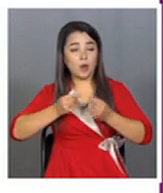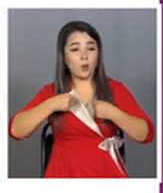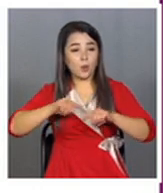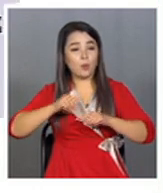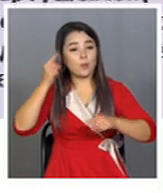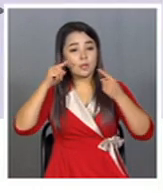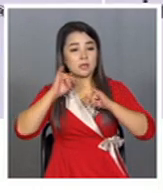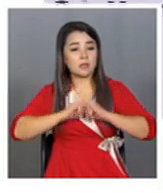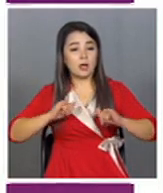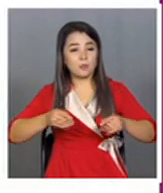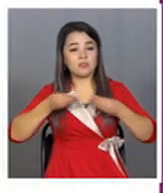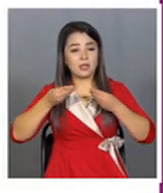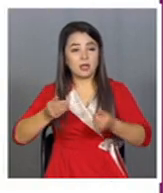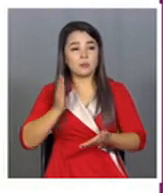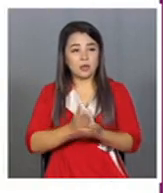етті.